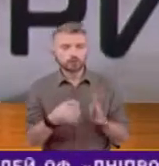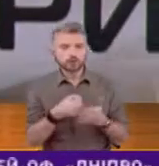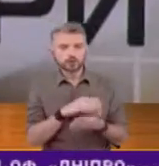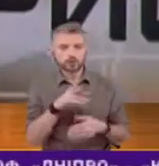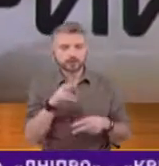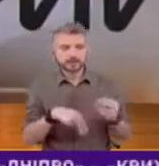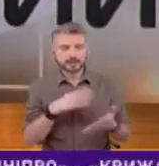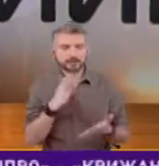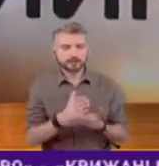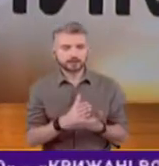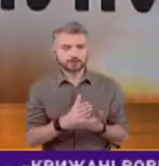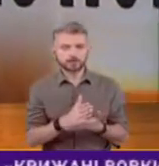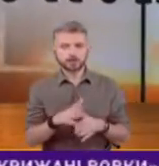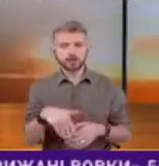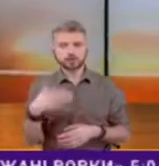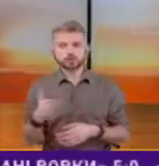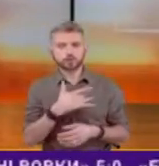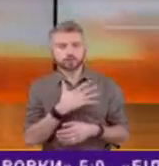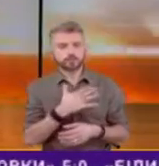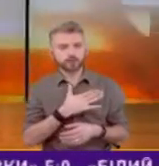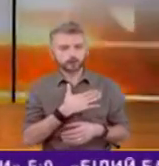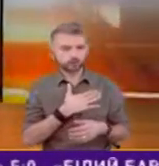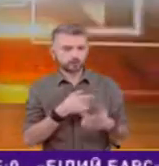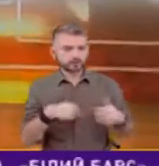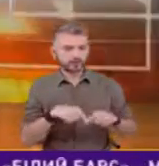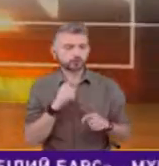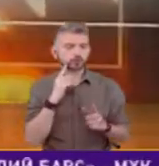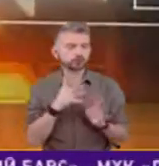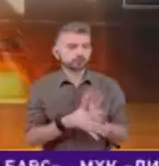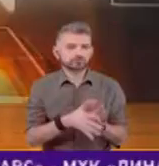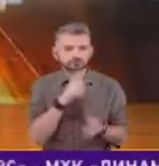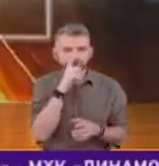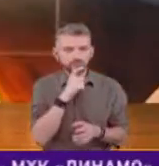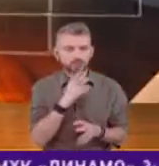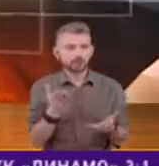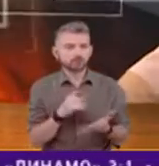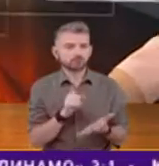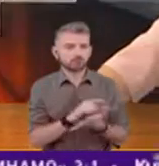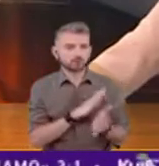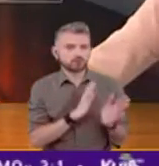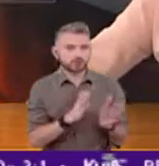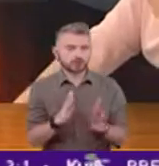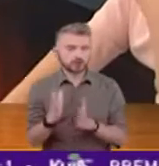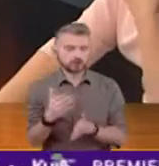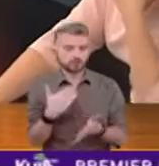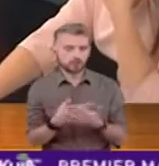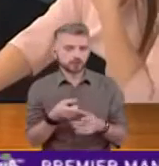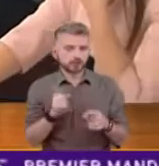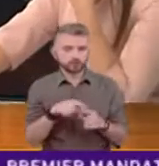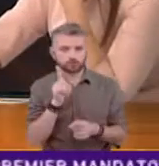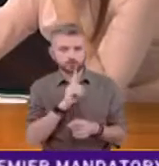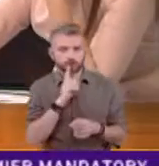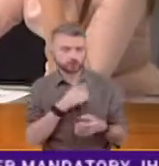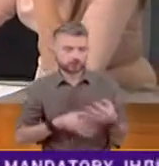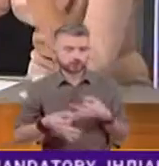є з боку приватного сектору розуміння, як саме, який саме це має бути механізм. Ось на цьому поки що